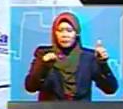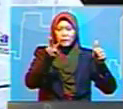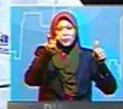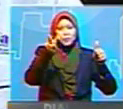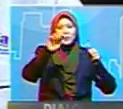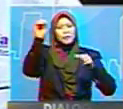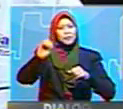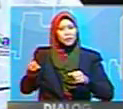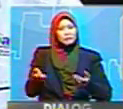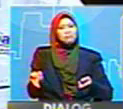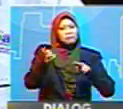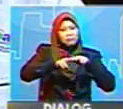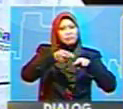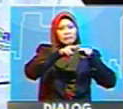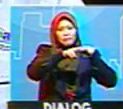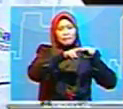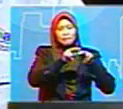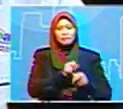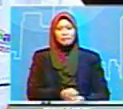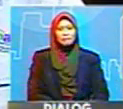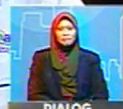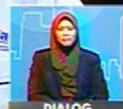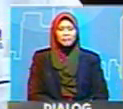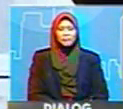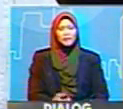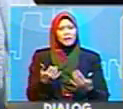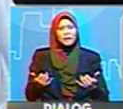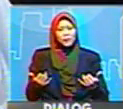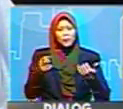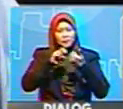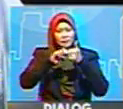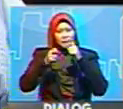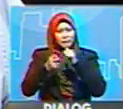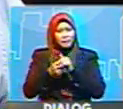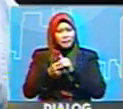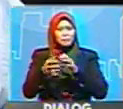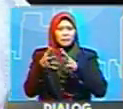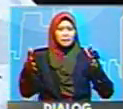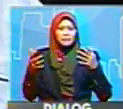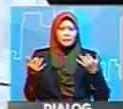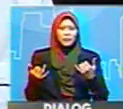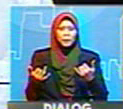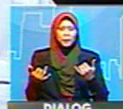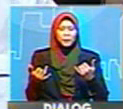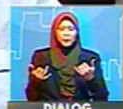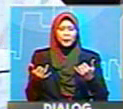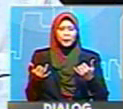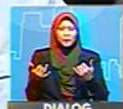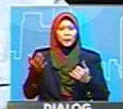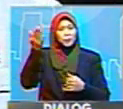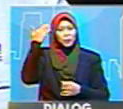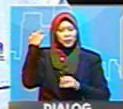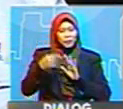20%. jadi masalah yang besar saya pernah Sebutkan dulu bahawa dalam waktu